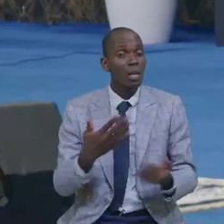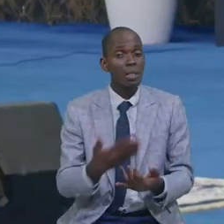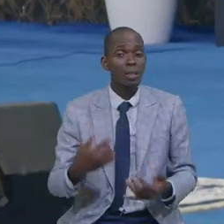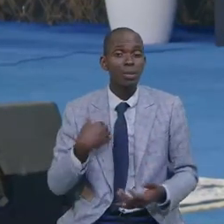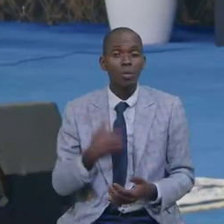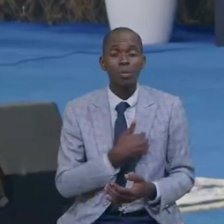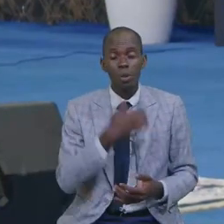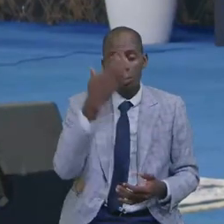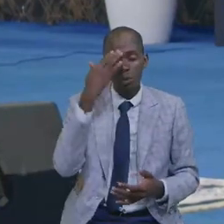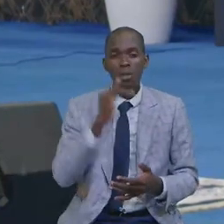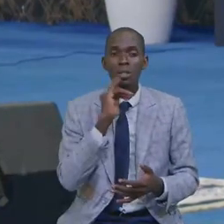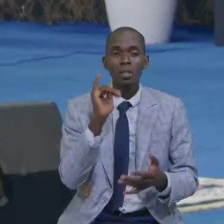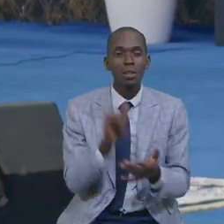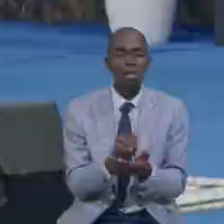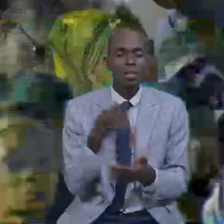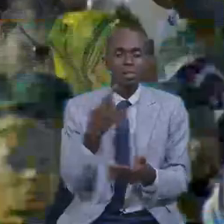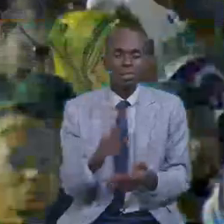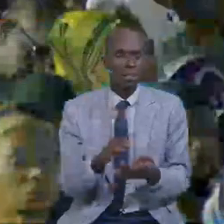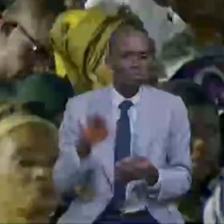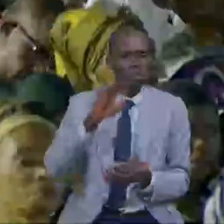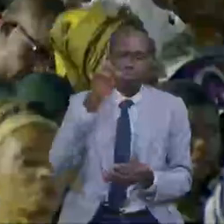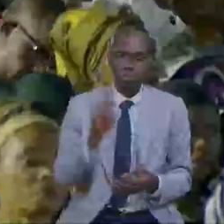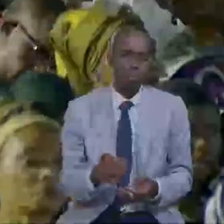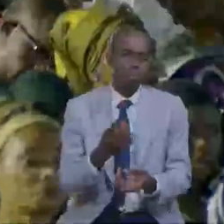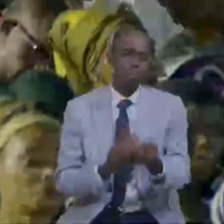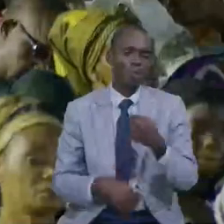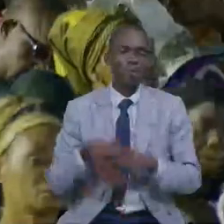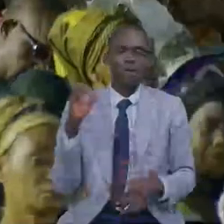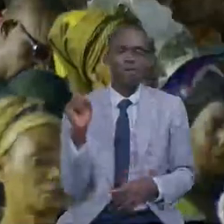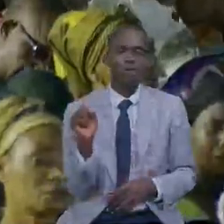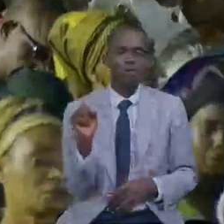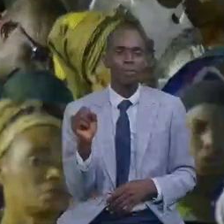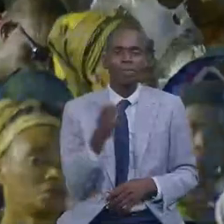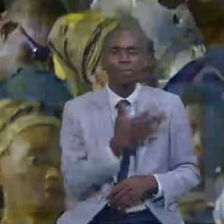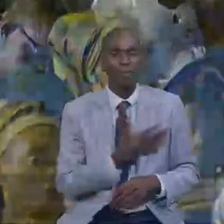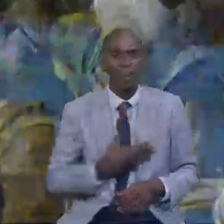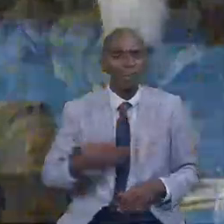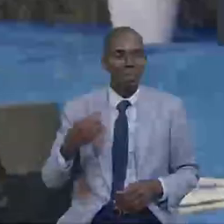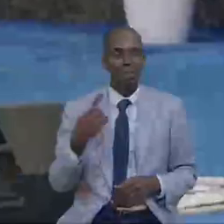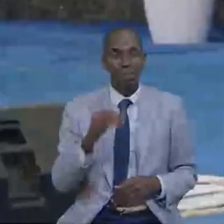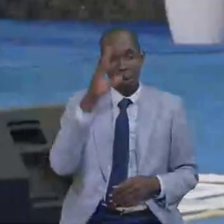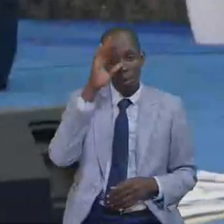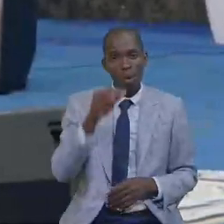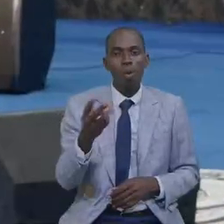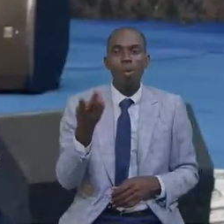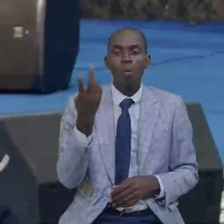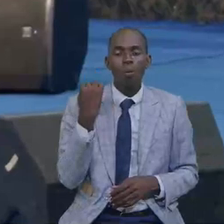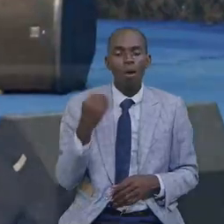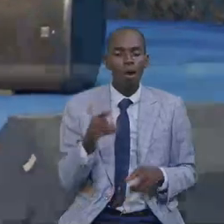la finalité c'est que ce mauvais esprit doit sortir et